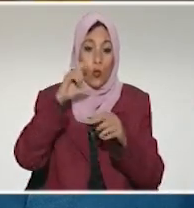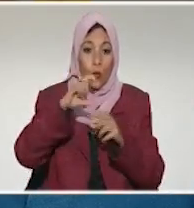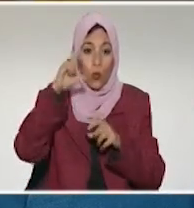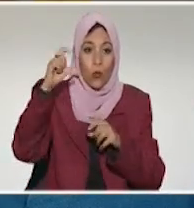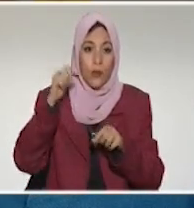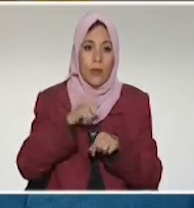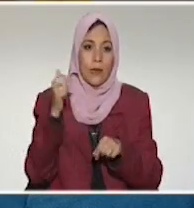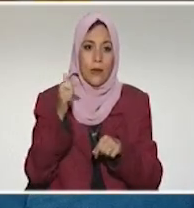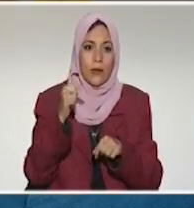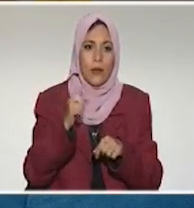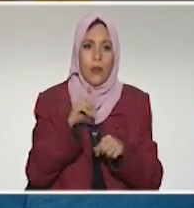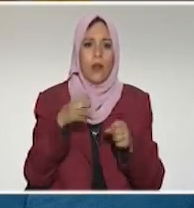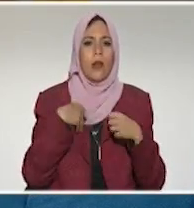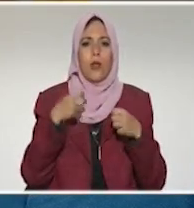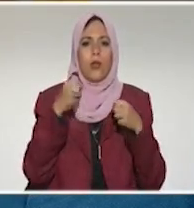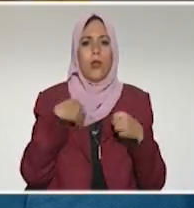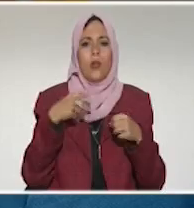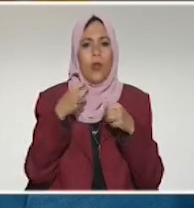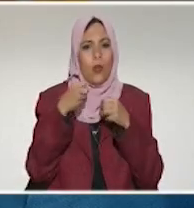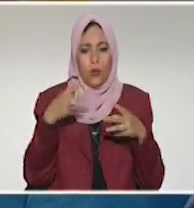فالمعاد ده قال لي لا تكون خلصت